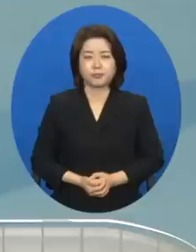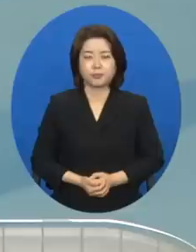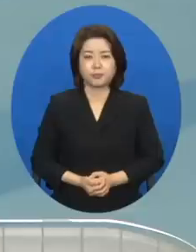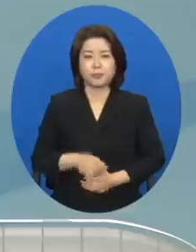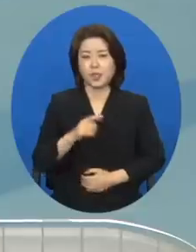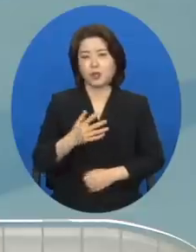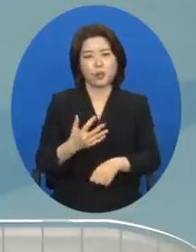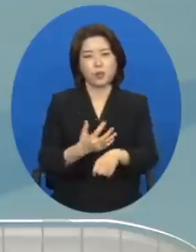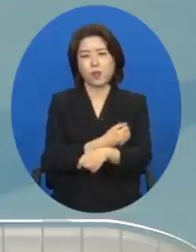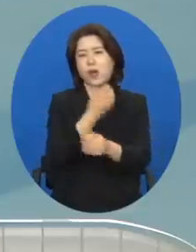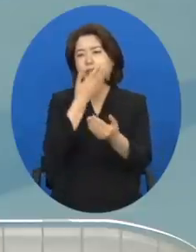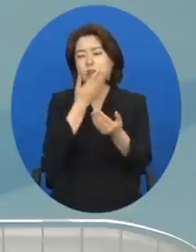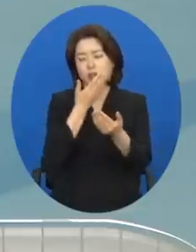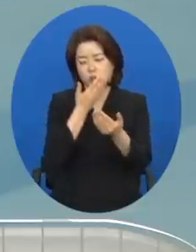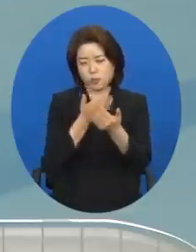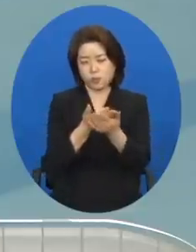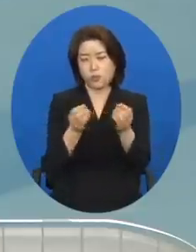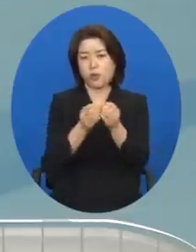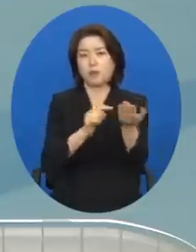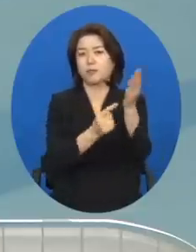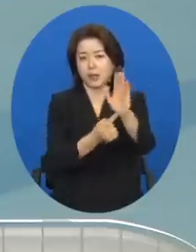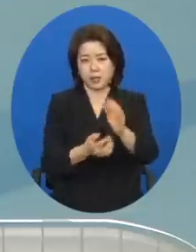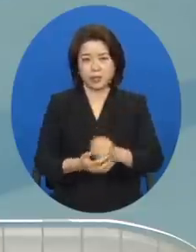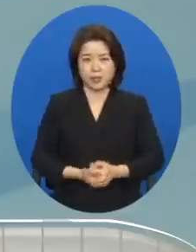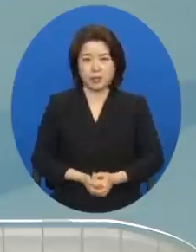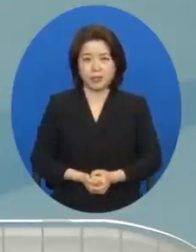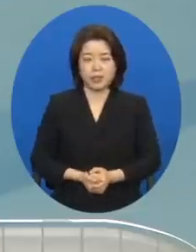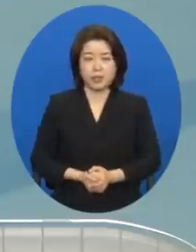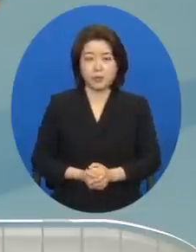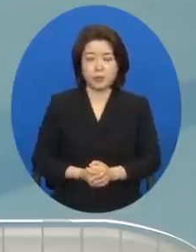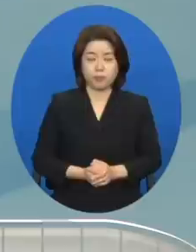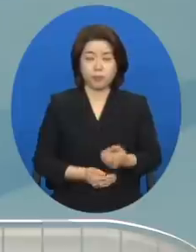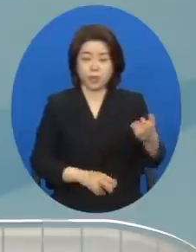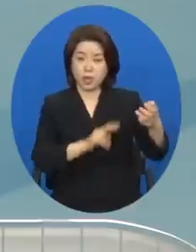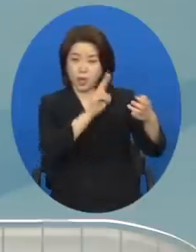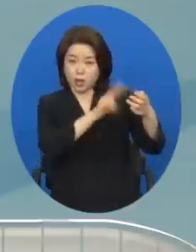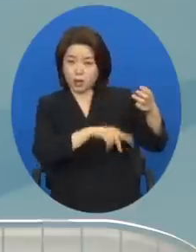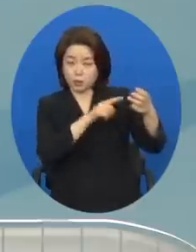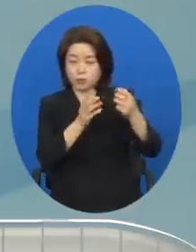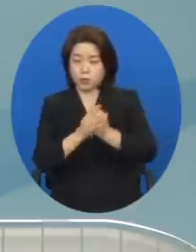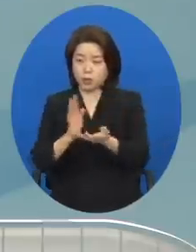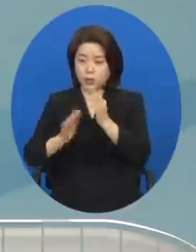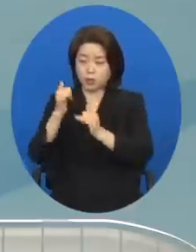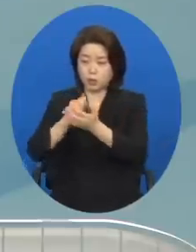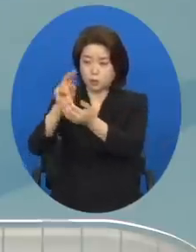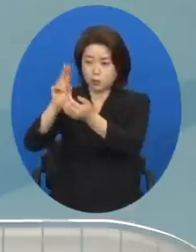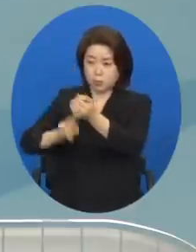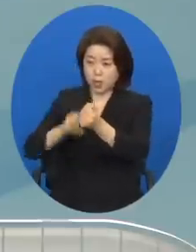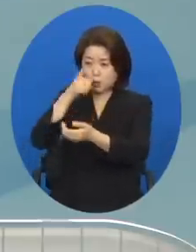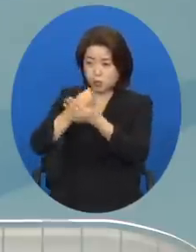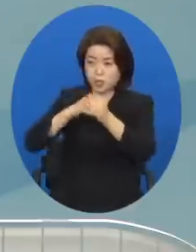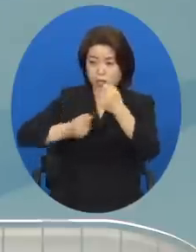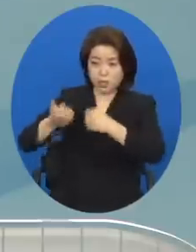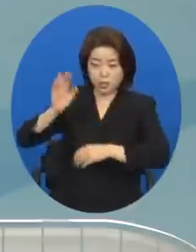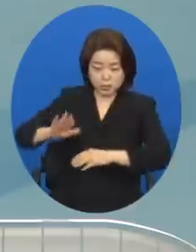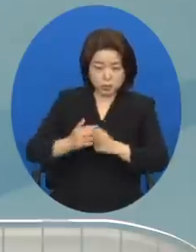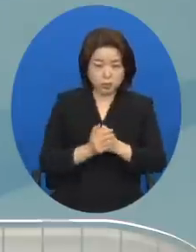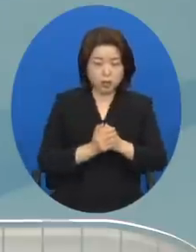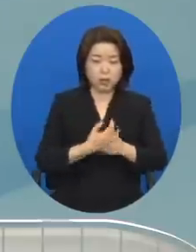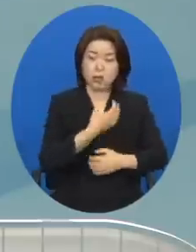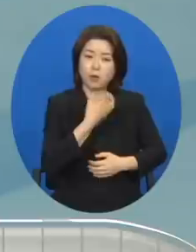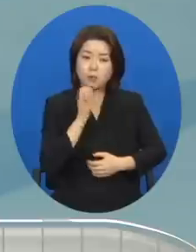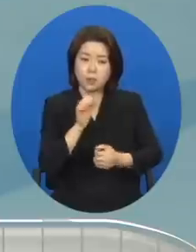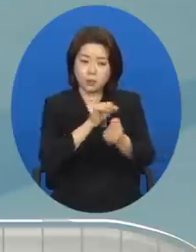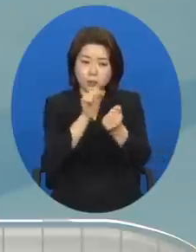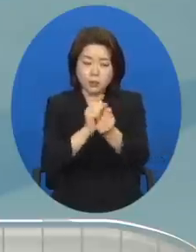이건 굉장히 중요한 메시지예요. 가룟 유다가 예수님을 팔아버리는 죄를 지었는데 베드로의 발을